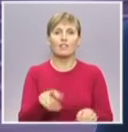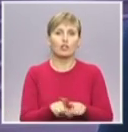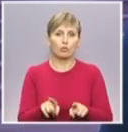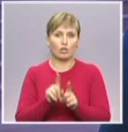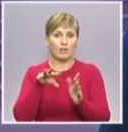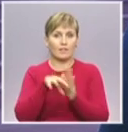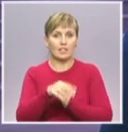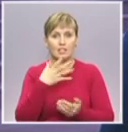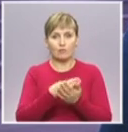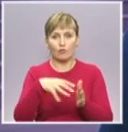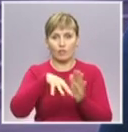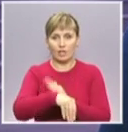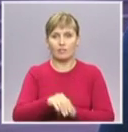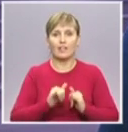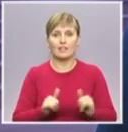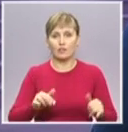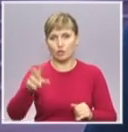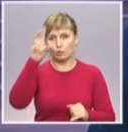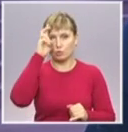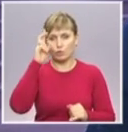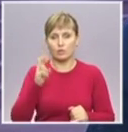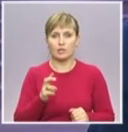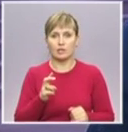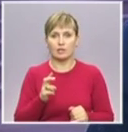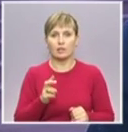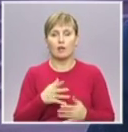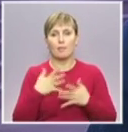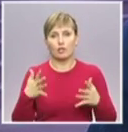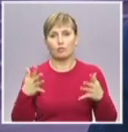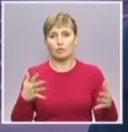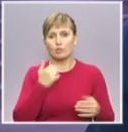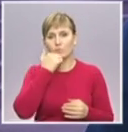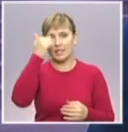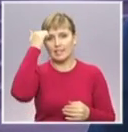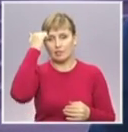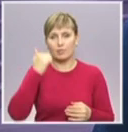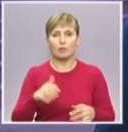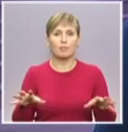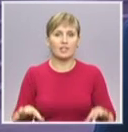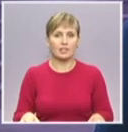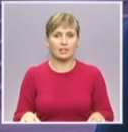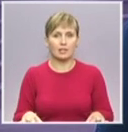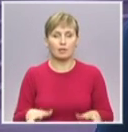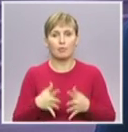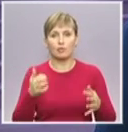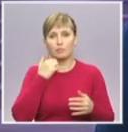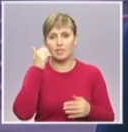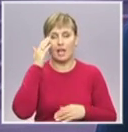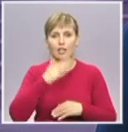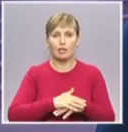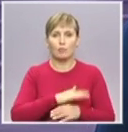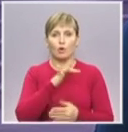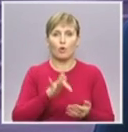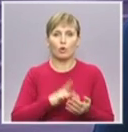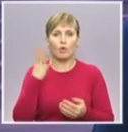внесли свой вклад в развитие государства. Коп-коп, рахмет президенту. Большое спасибо акиму